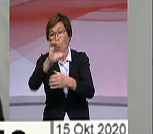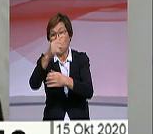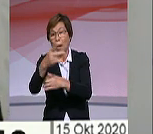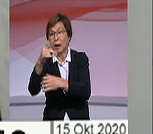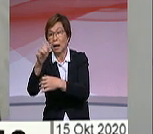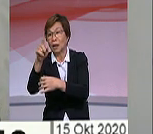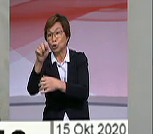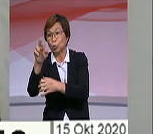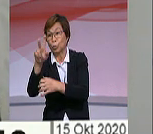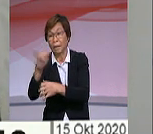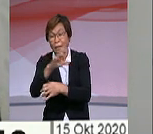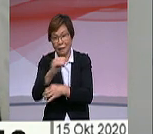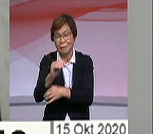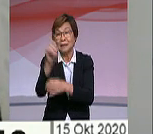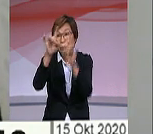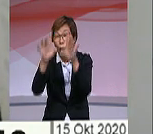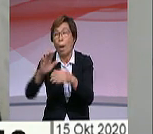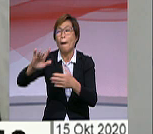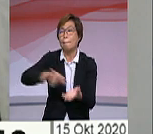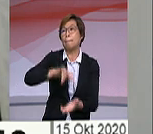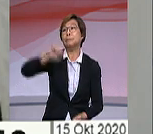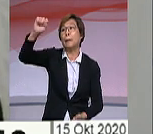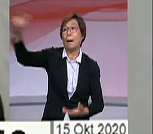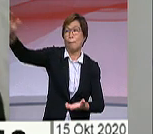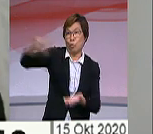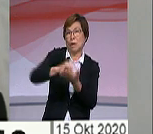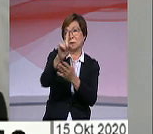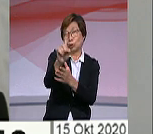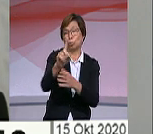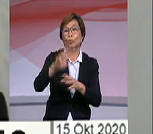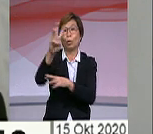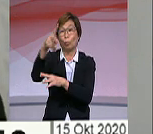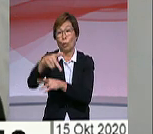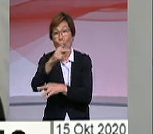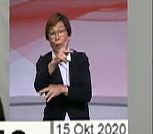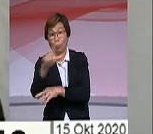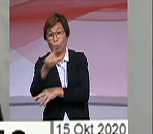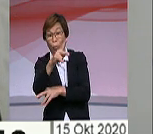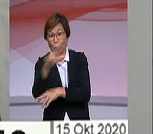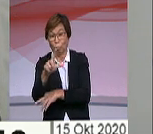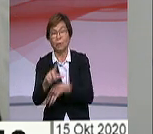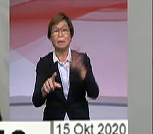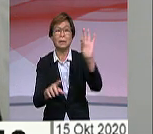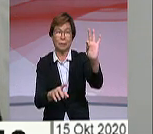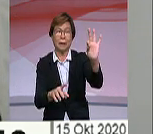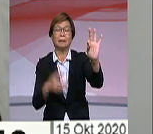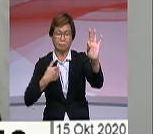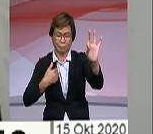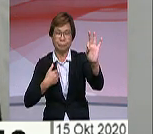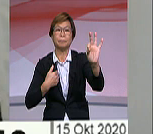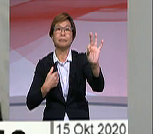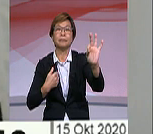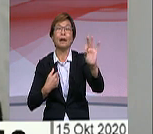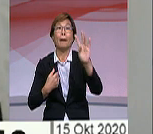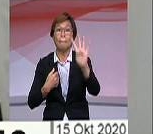Kasturi dan 1 kes saringan pulang dari negeri Sabah. Di wilayah Persekutuan Kuala Lumpur, 9 kes telah dikesan,